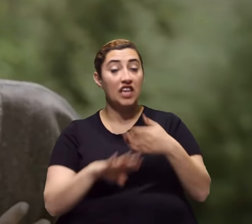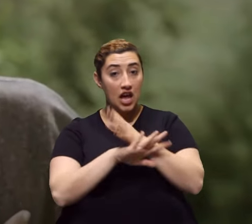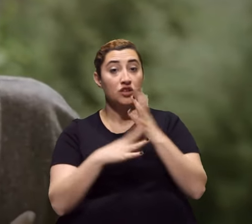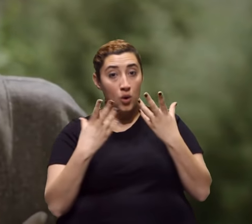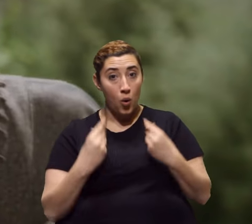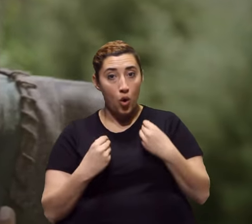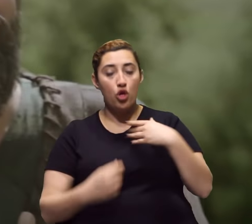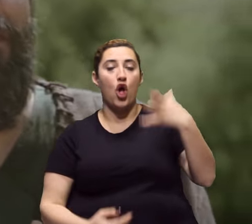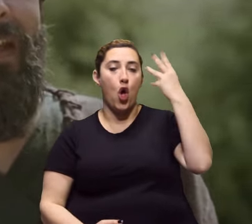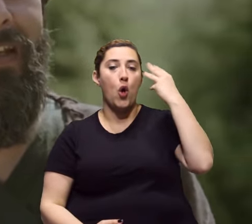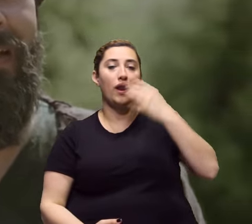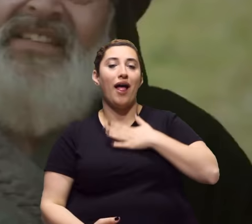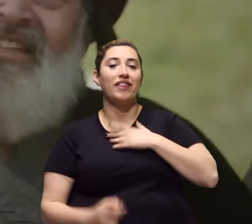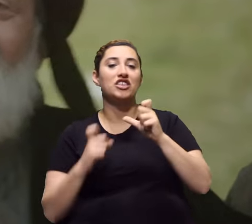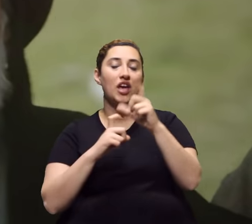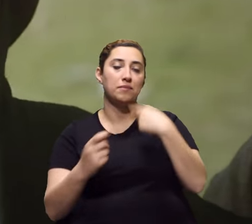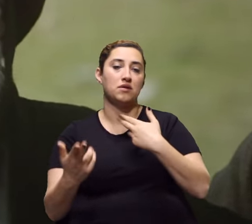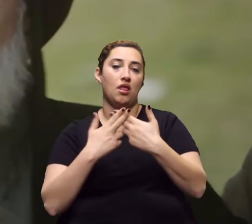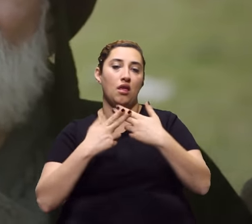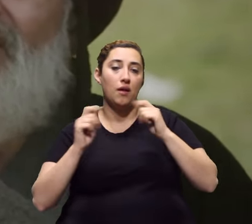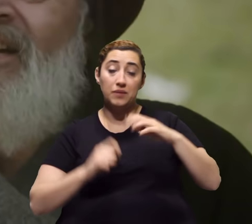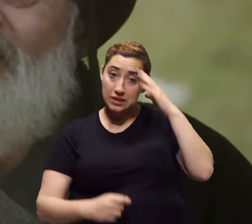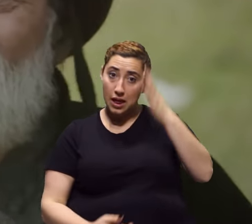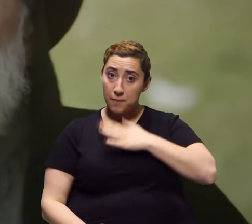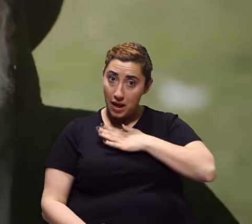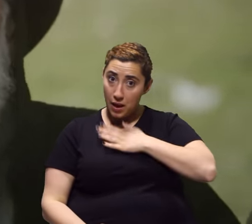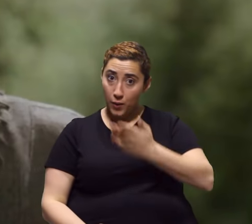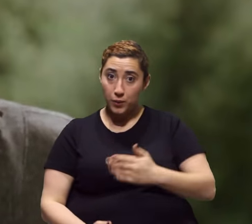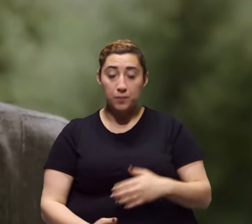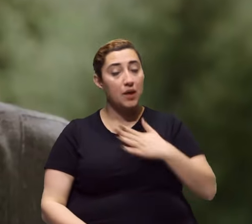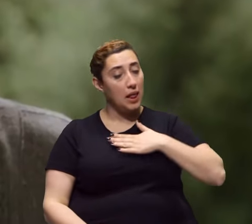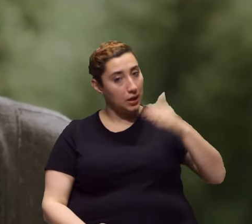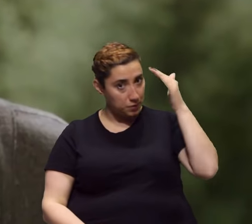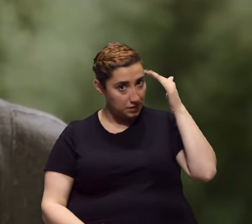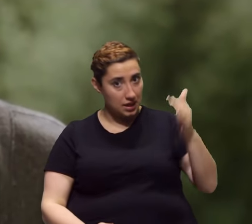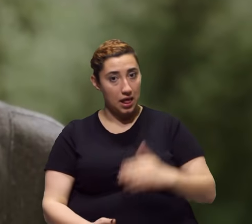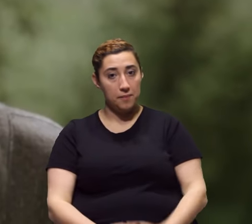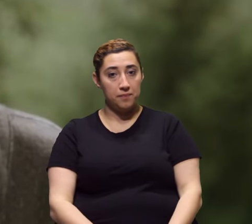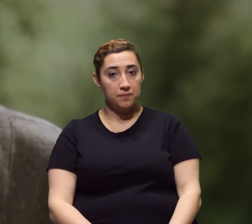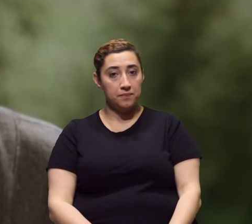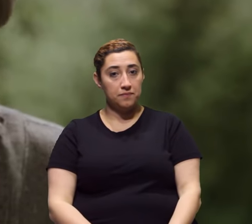Gerçekledik, öğrendik şeyhimizden. Selamun aleyküm. Aleyküm selam.